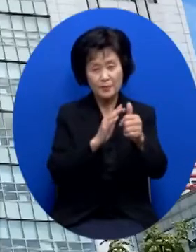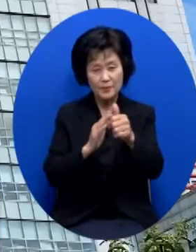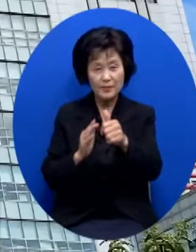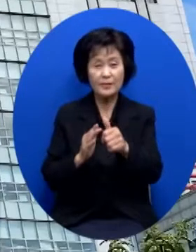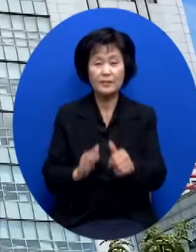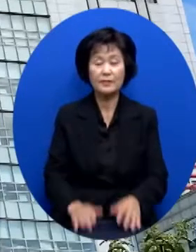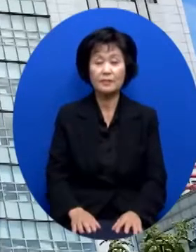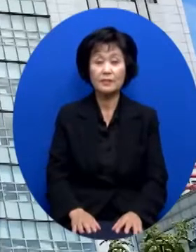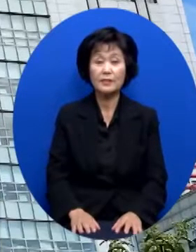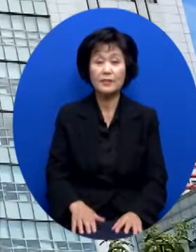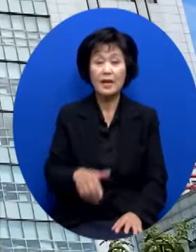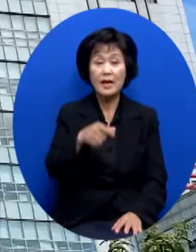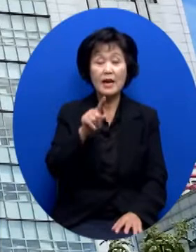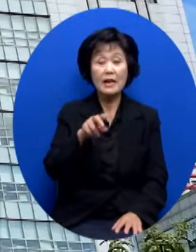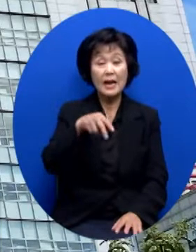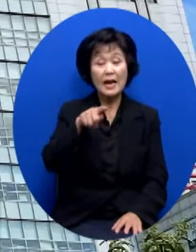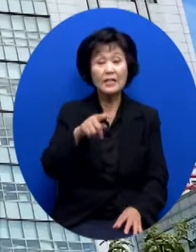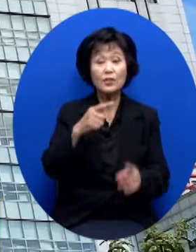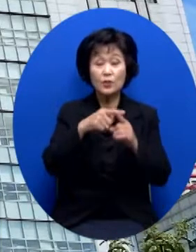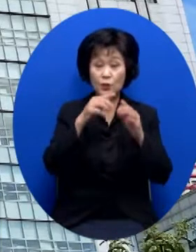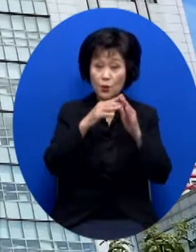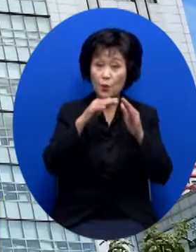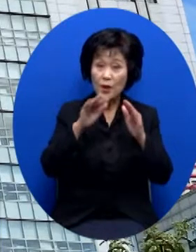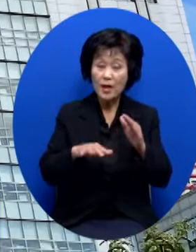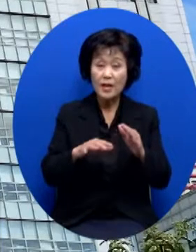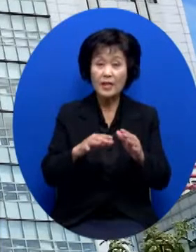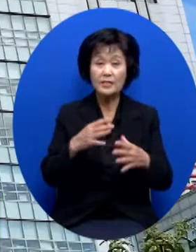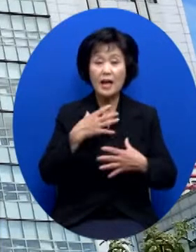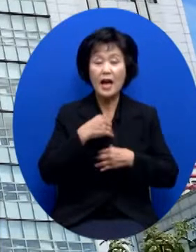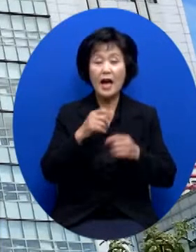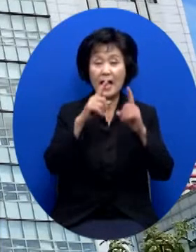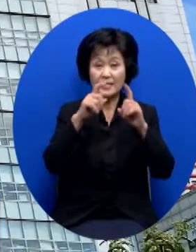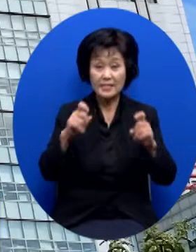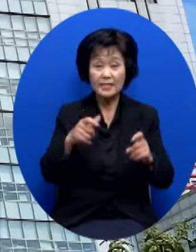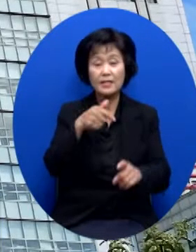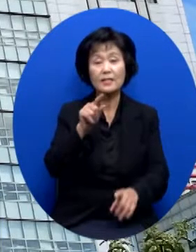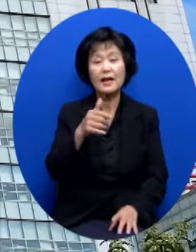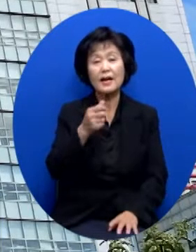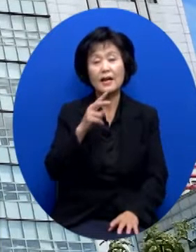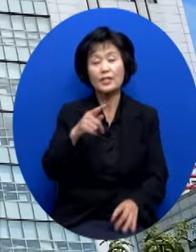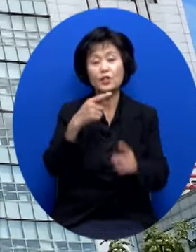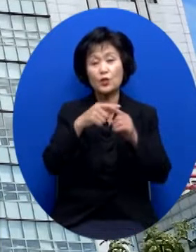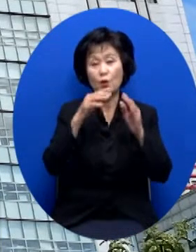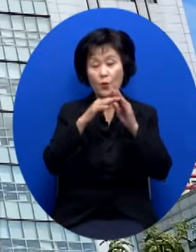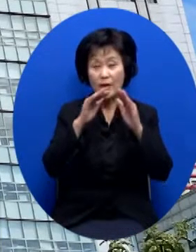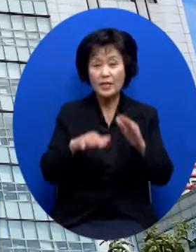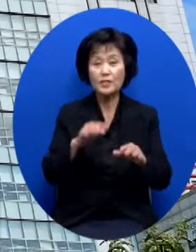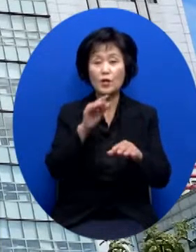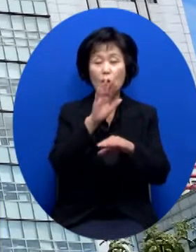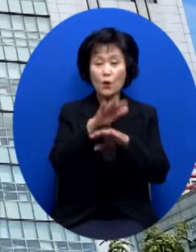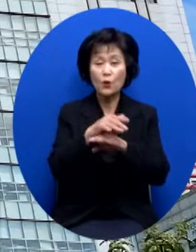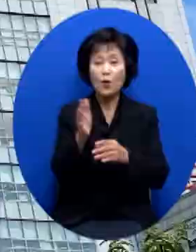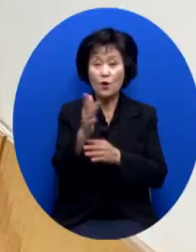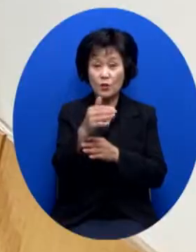예수교대한 성결교회 강서교회가 안성가연교회에서 농어촌교회 리모델링 사역을